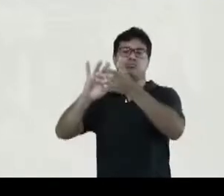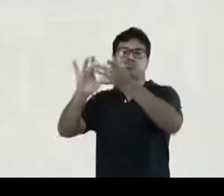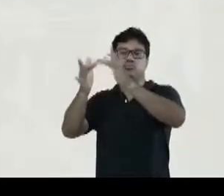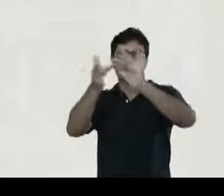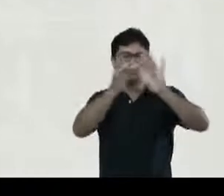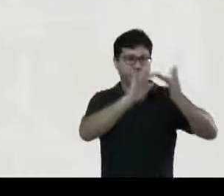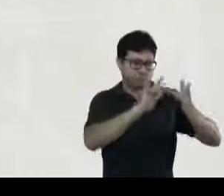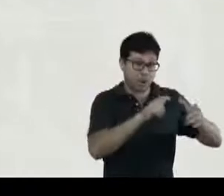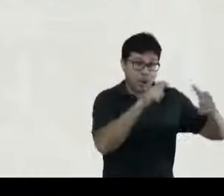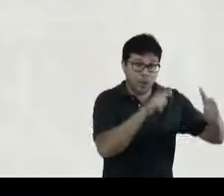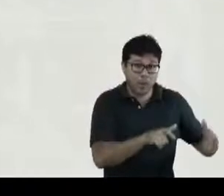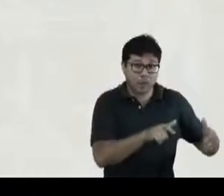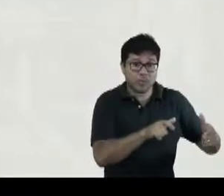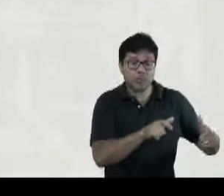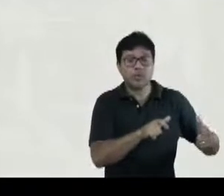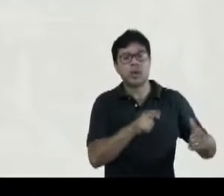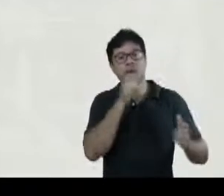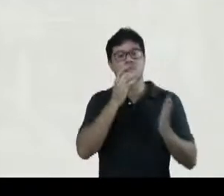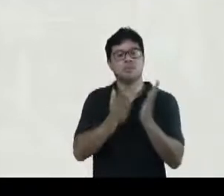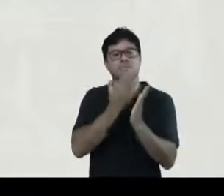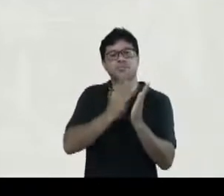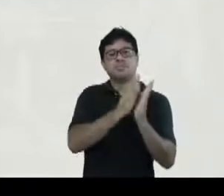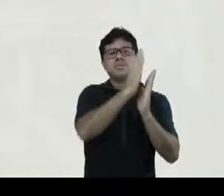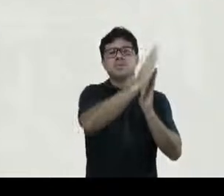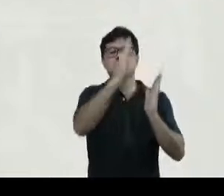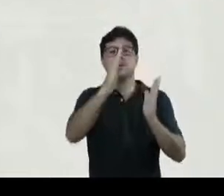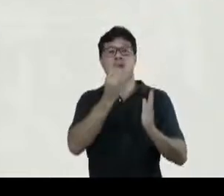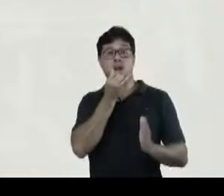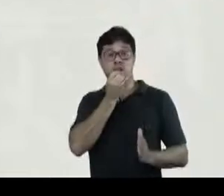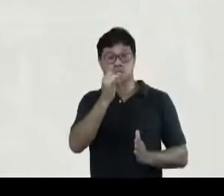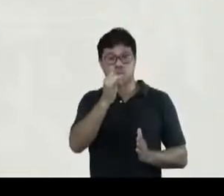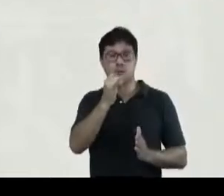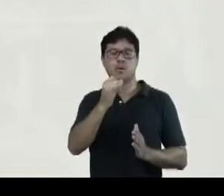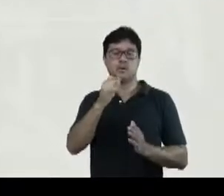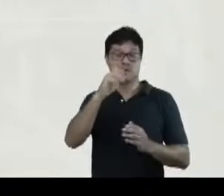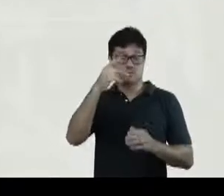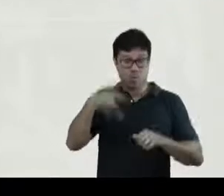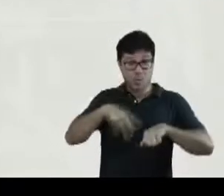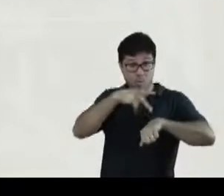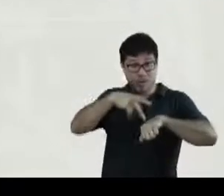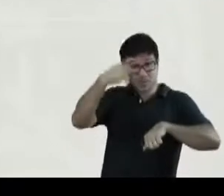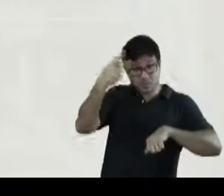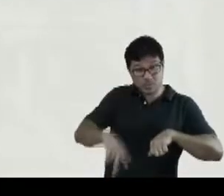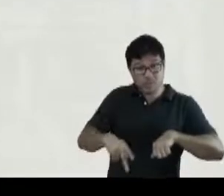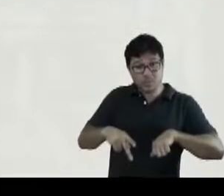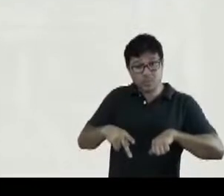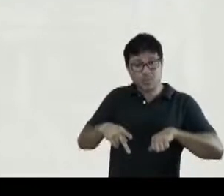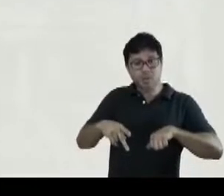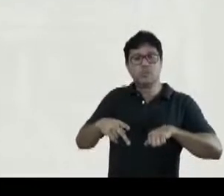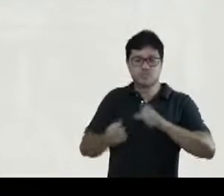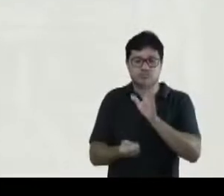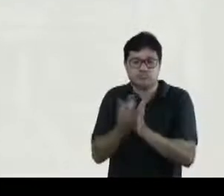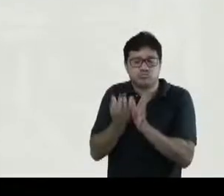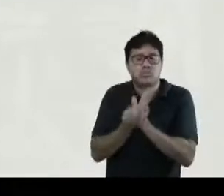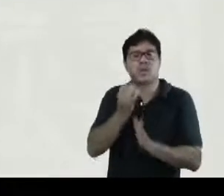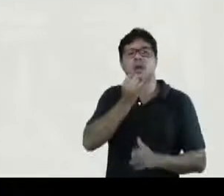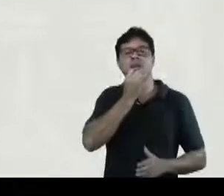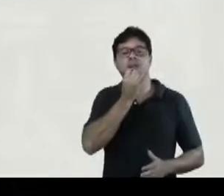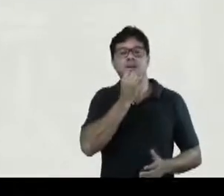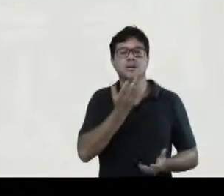elektronischen retrospektiven Nationalbibliografien, wie sehr früh der ISDC, die